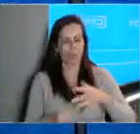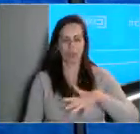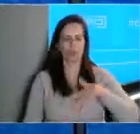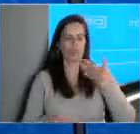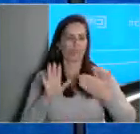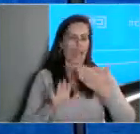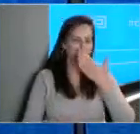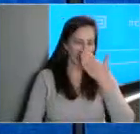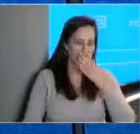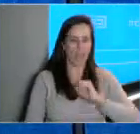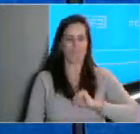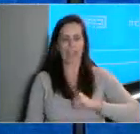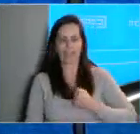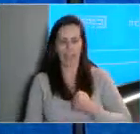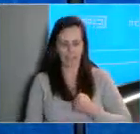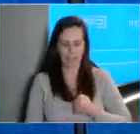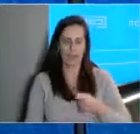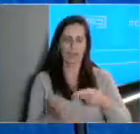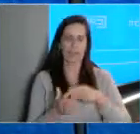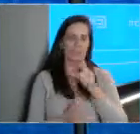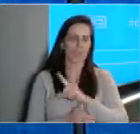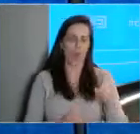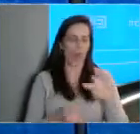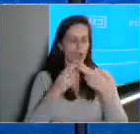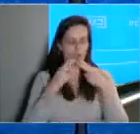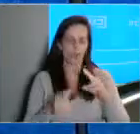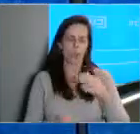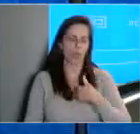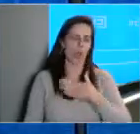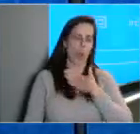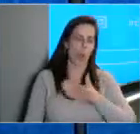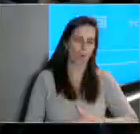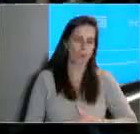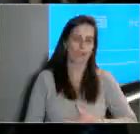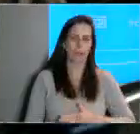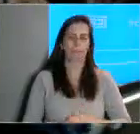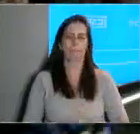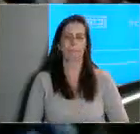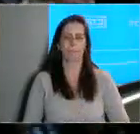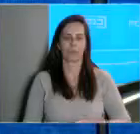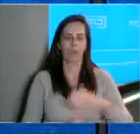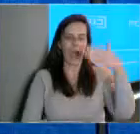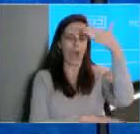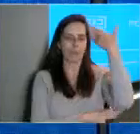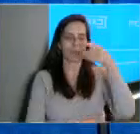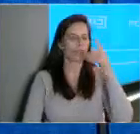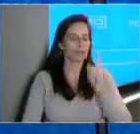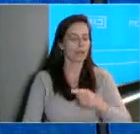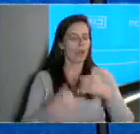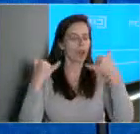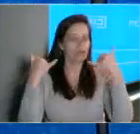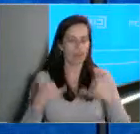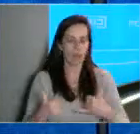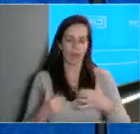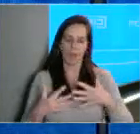לתחושת האכזבה והכאב, כי זאת לא התוצאה שאולי היינו רוצים שתקרה. המדינה צריכה בזמן